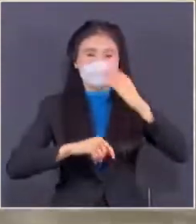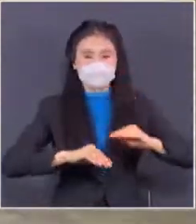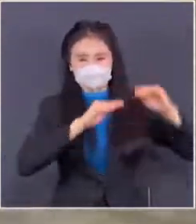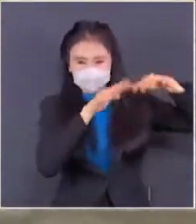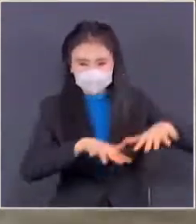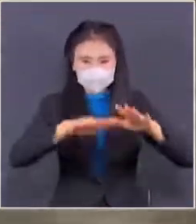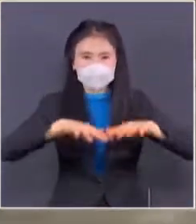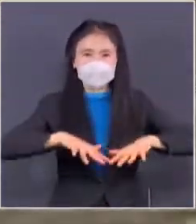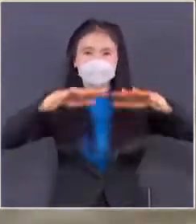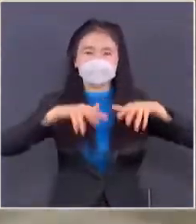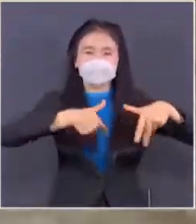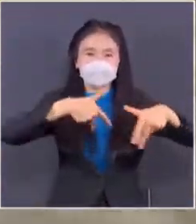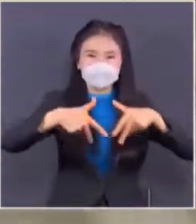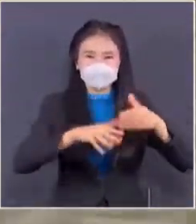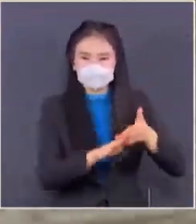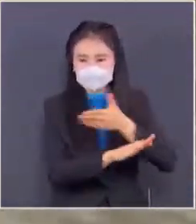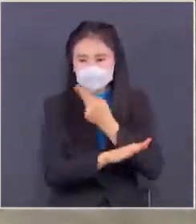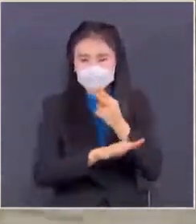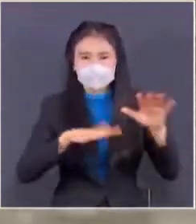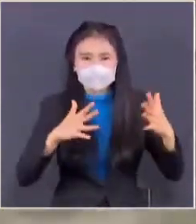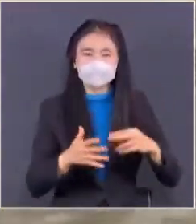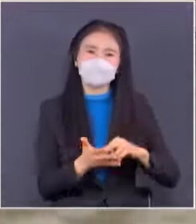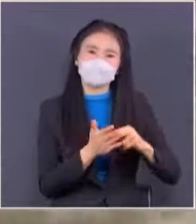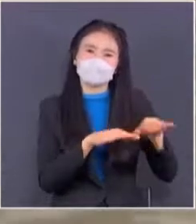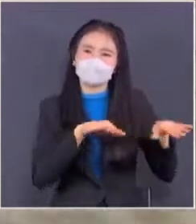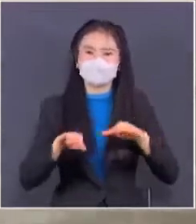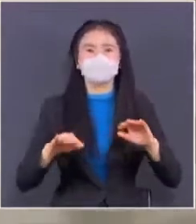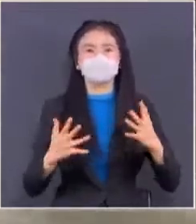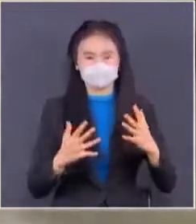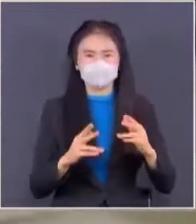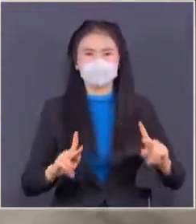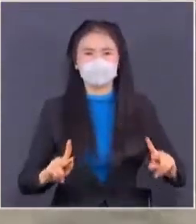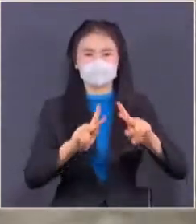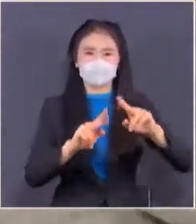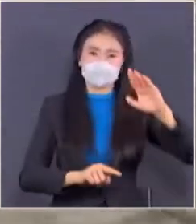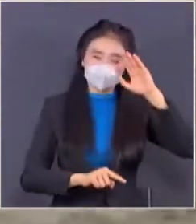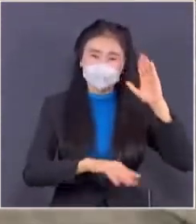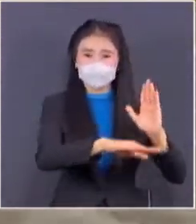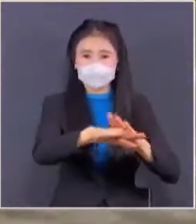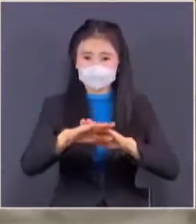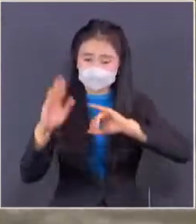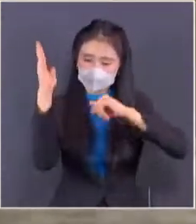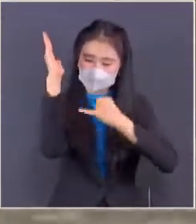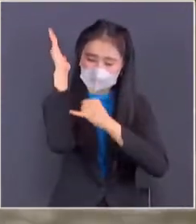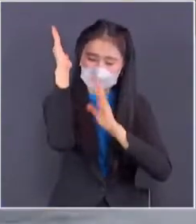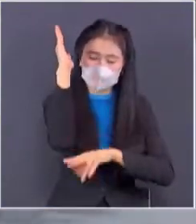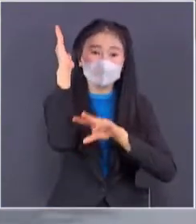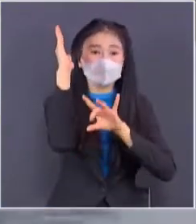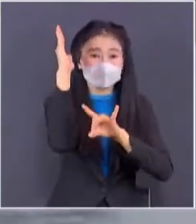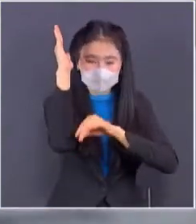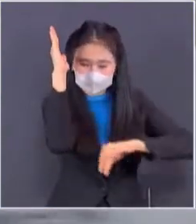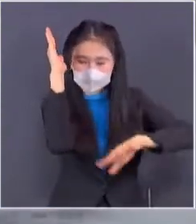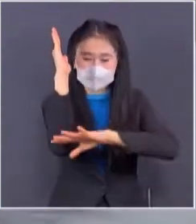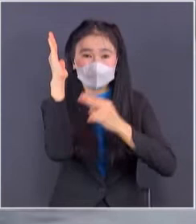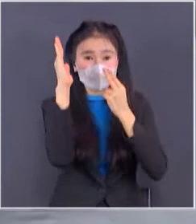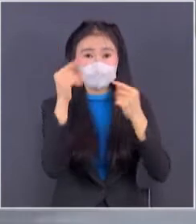ายพื้นที่เตรียมตัวไม่ทันค่ะ ไม่สามารถเตรียมตัวได้ก่อนนะครับกระทรวงมหาดไทยก็แจ้งเตือนไปยัง8จังหวัดภาคใต้ว่าจากเหตุ